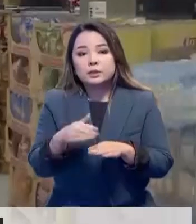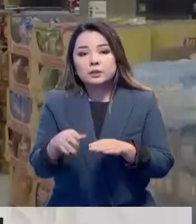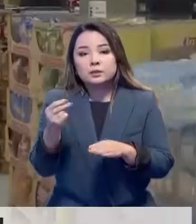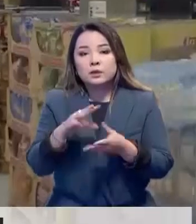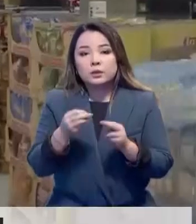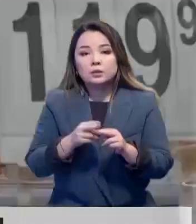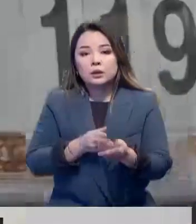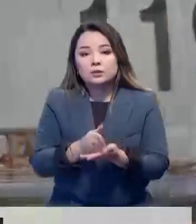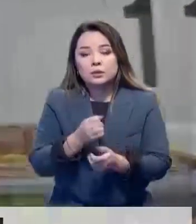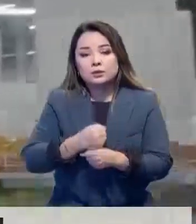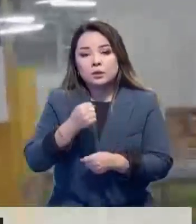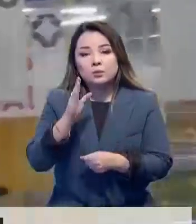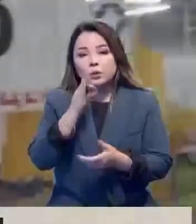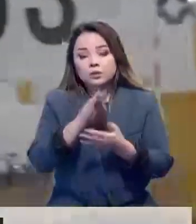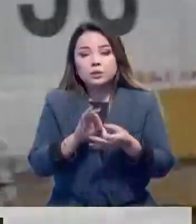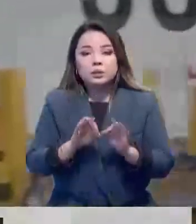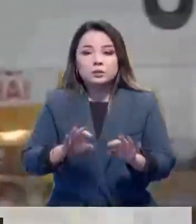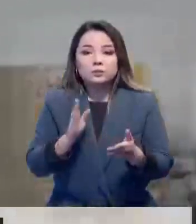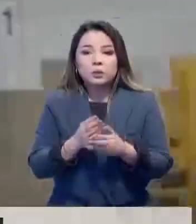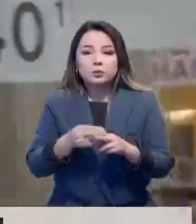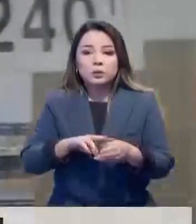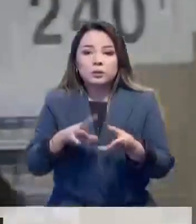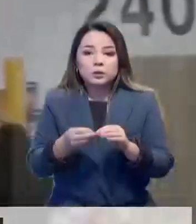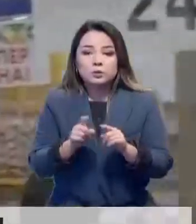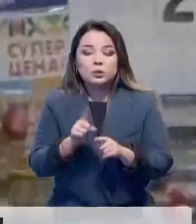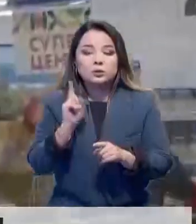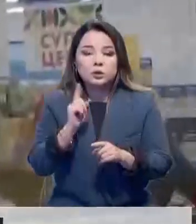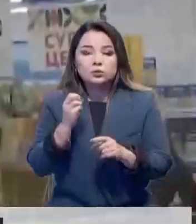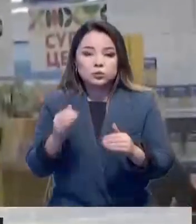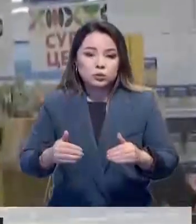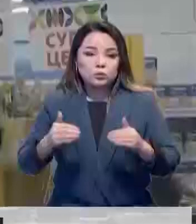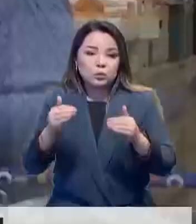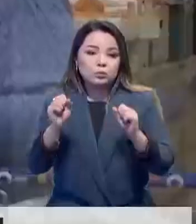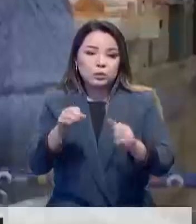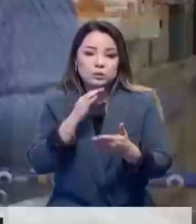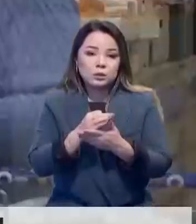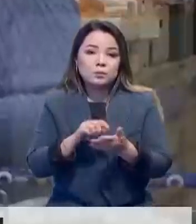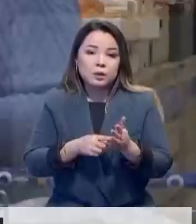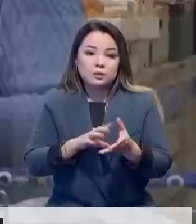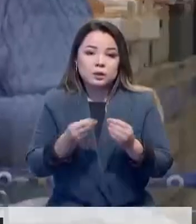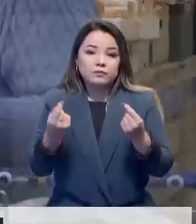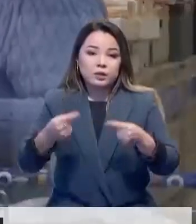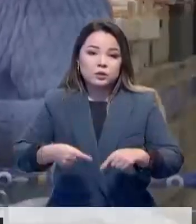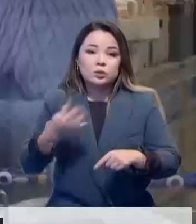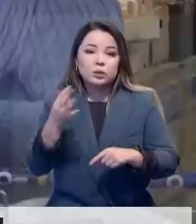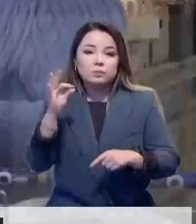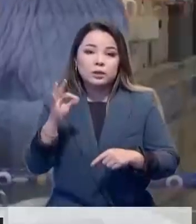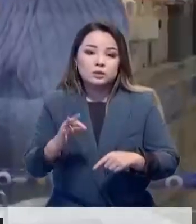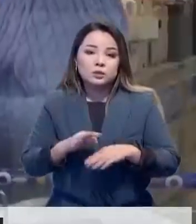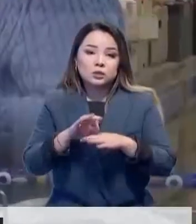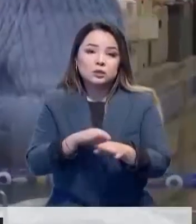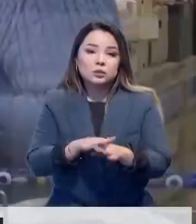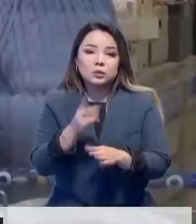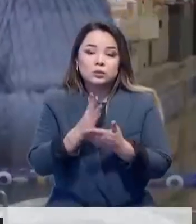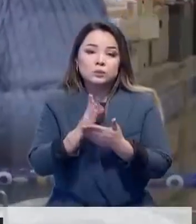саясатын қатаңдатуға тура келетін жоққа шығармады. Бұл мөлшерлеме әлі де өсуі мүмкін деген сөз. Мұндағы мақсат инфляцияны 4%-ға дейін